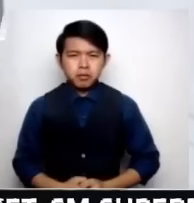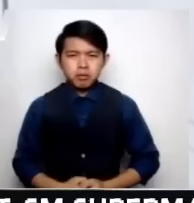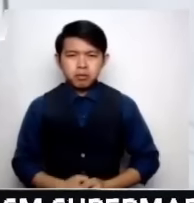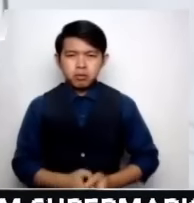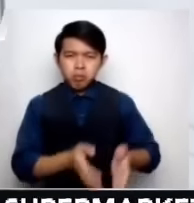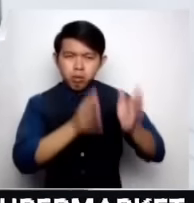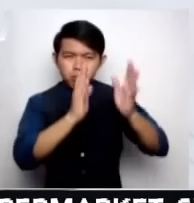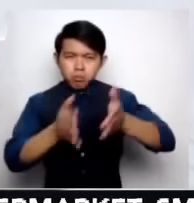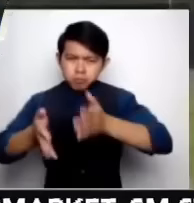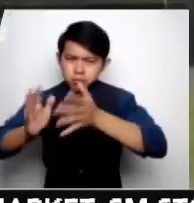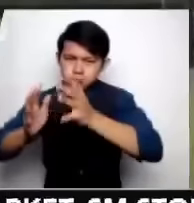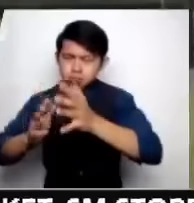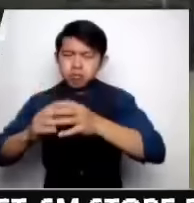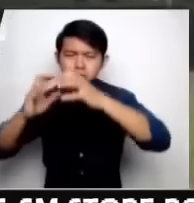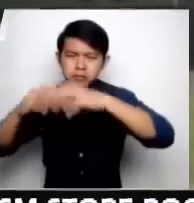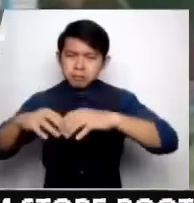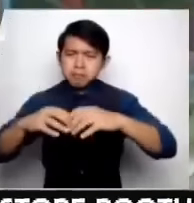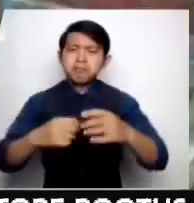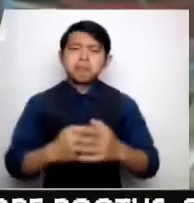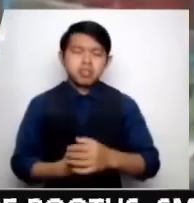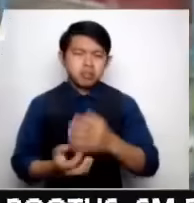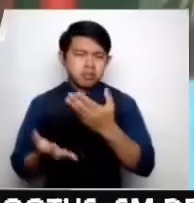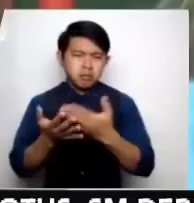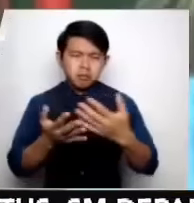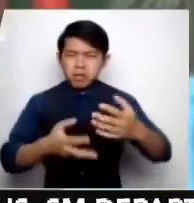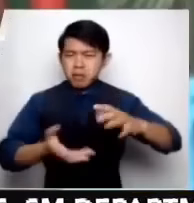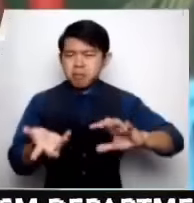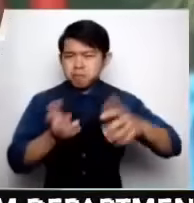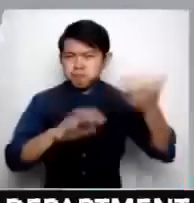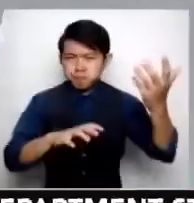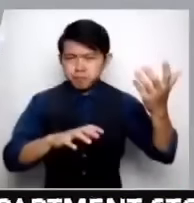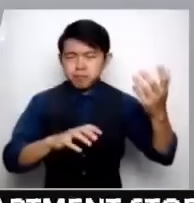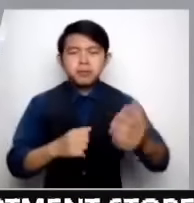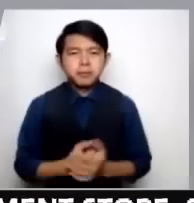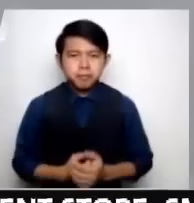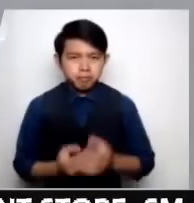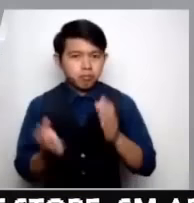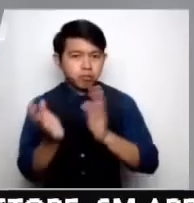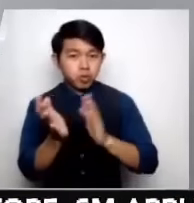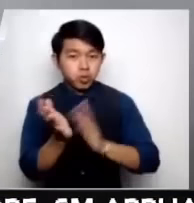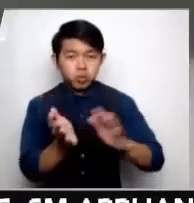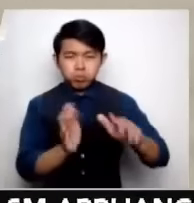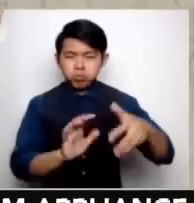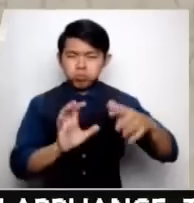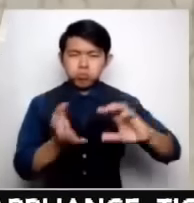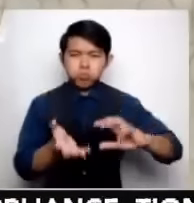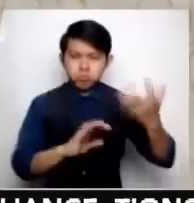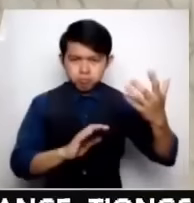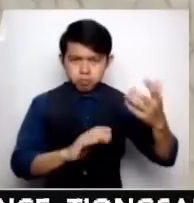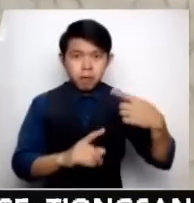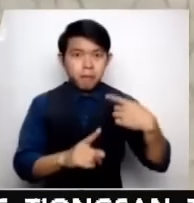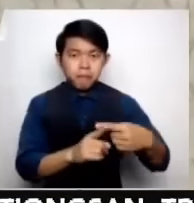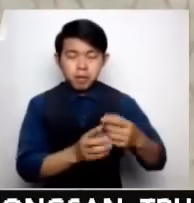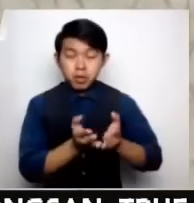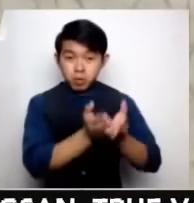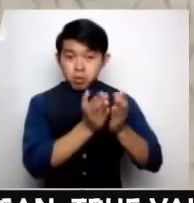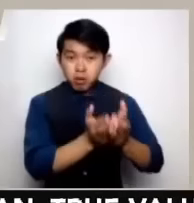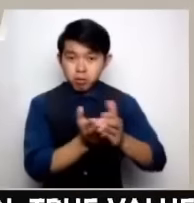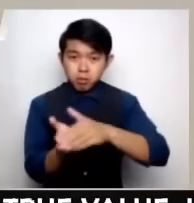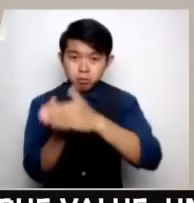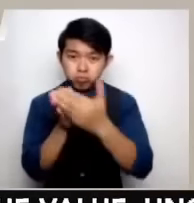sa kawad ng kuryente. Nasira rin ang ilang paaralan at may barko pang sumadsad. Sa Santa